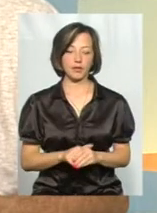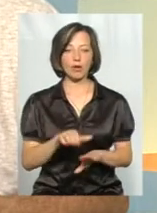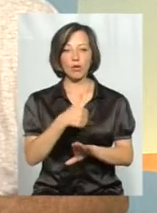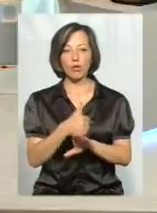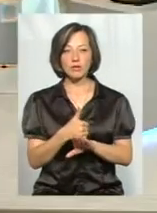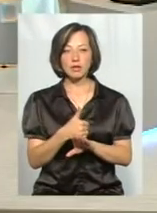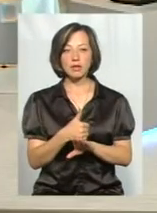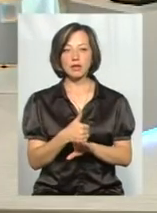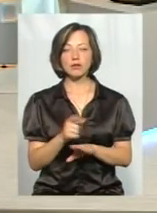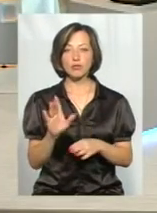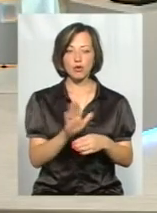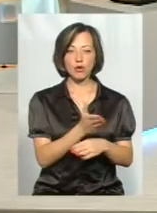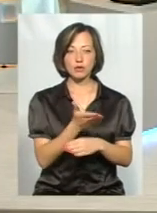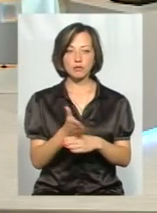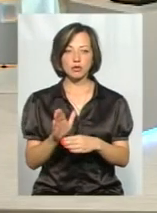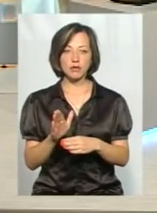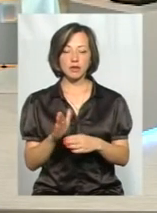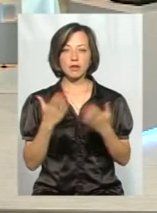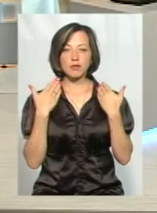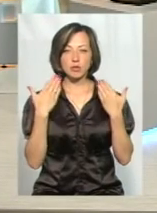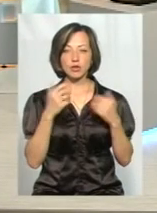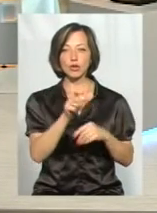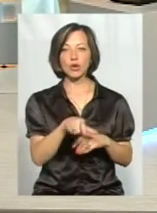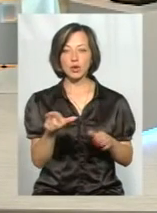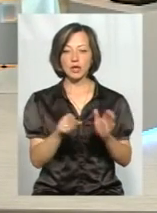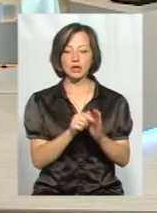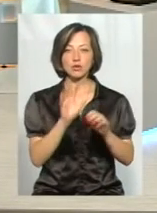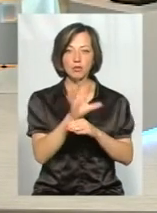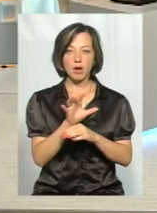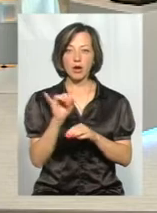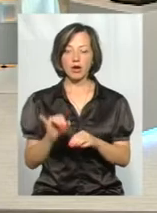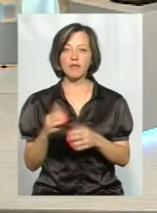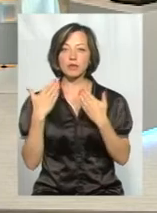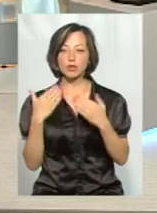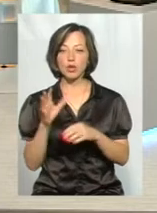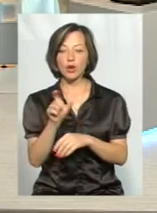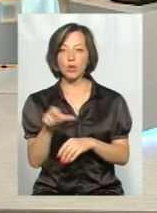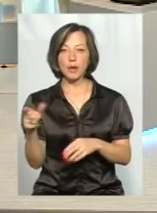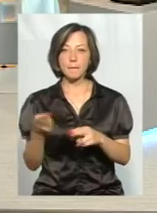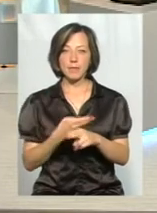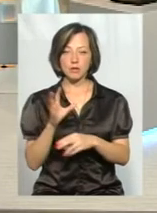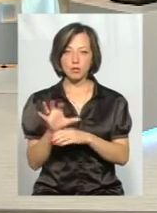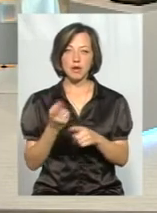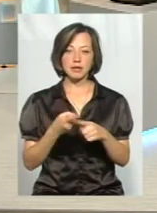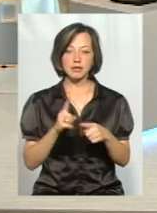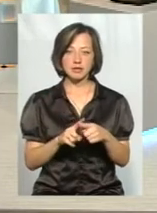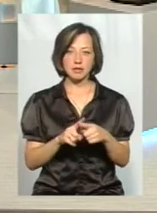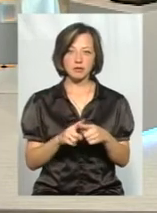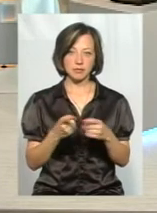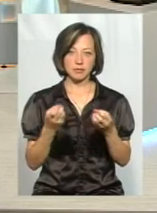– це те, щоб розмежувати відпочинок людей з собаками та відпочинок людей без собак, і, наприклад, з дітьми. Тобто це є